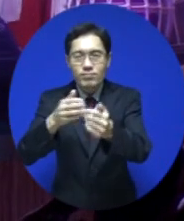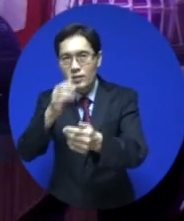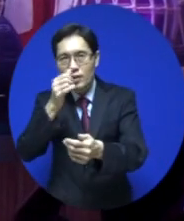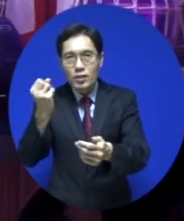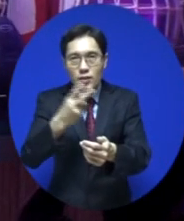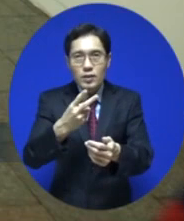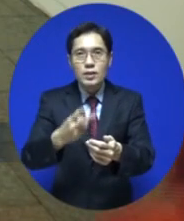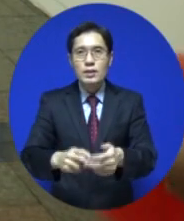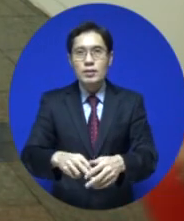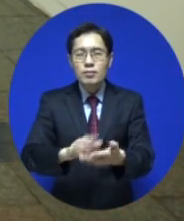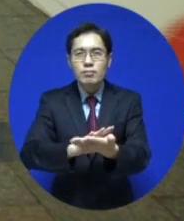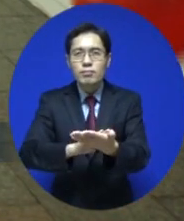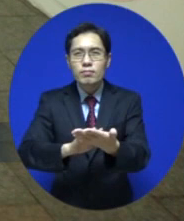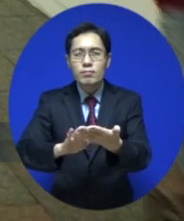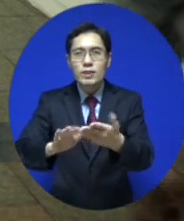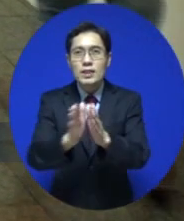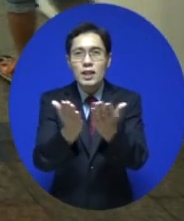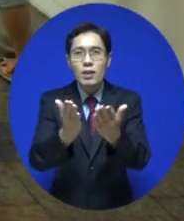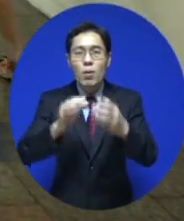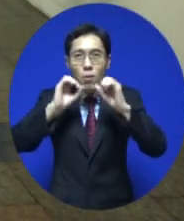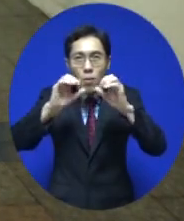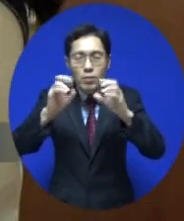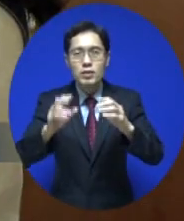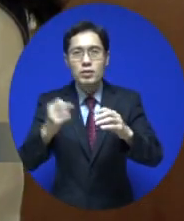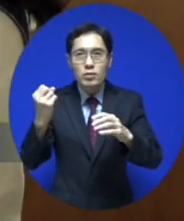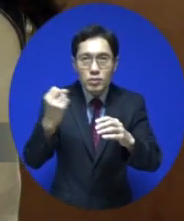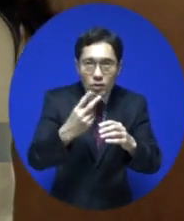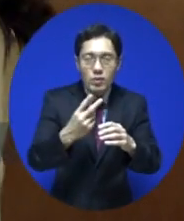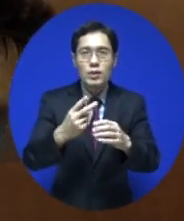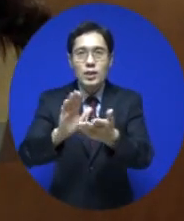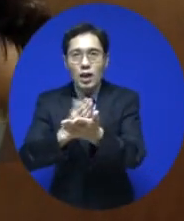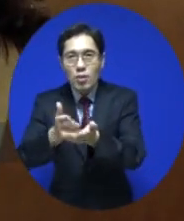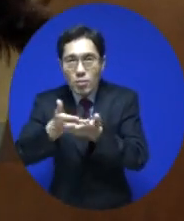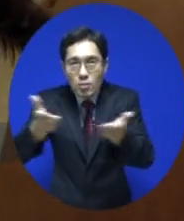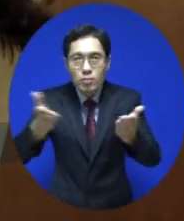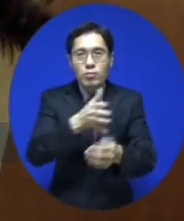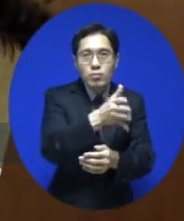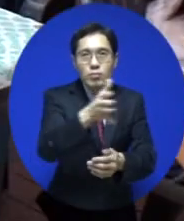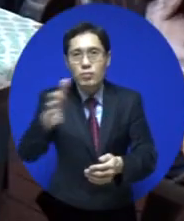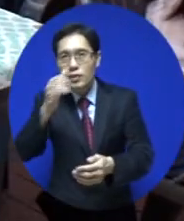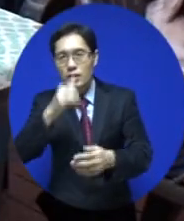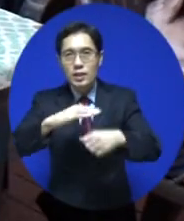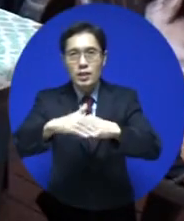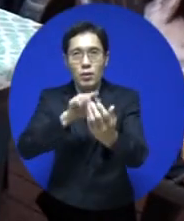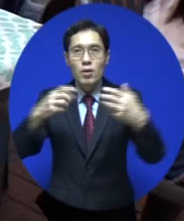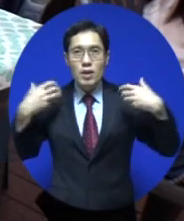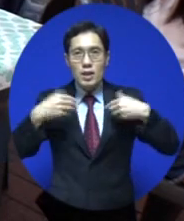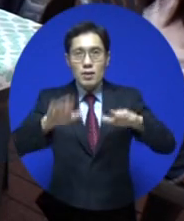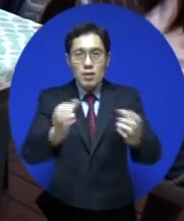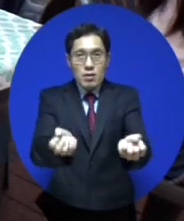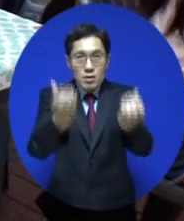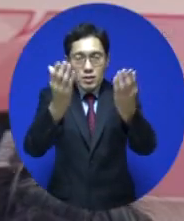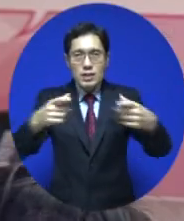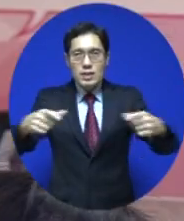체험마당, 전자도서관 홍보 등 기타 마당과 나눔마당으로 나눠 진행됐습니다. 대구시 교육청은